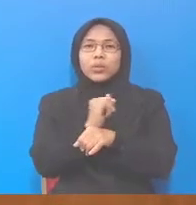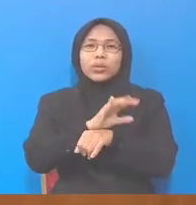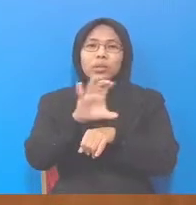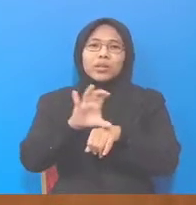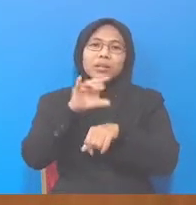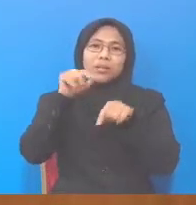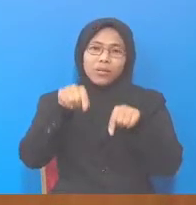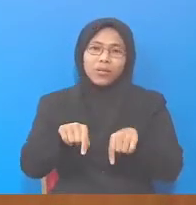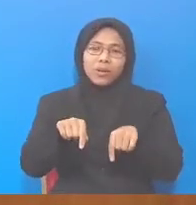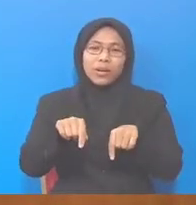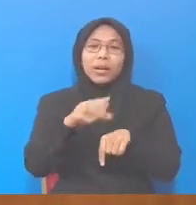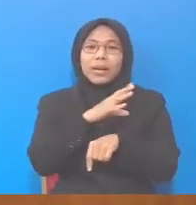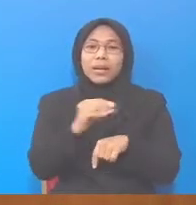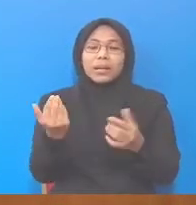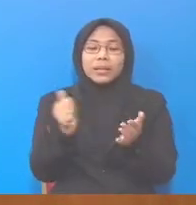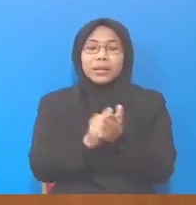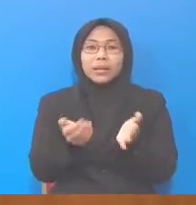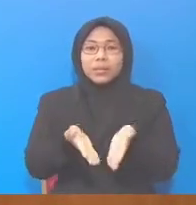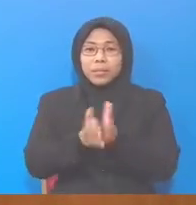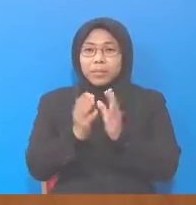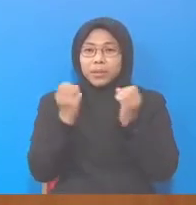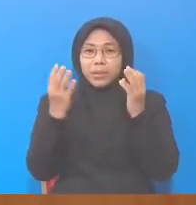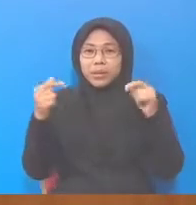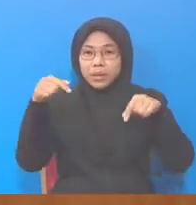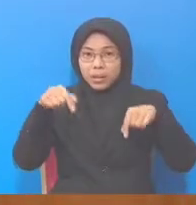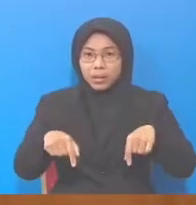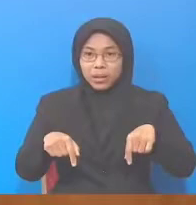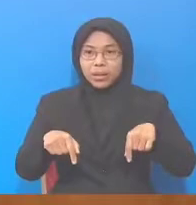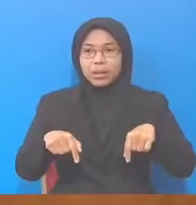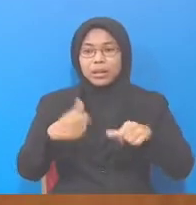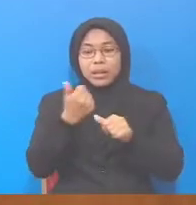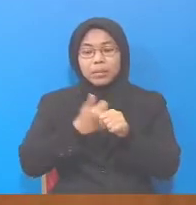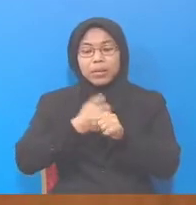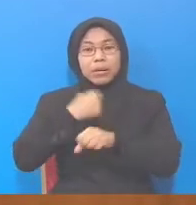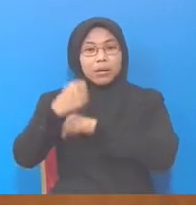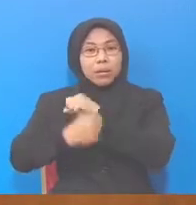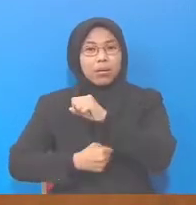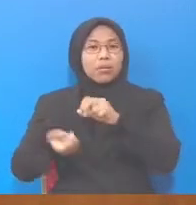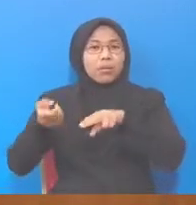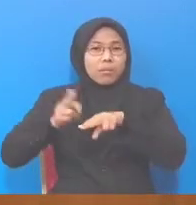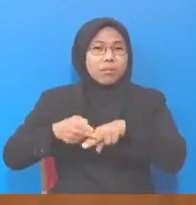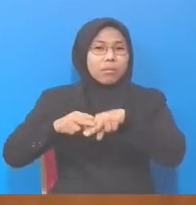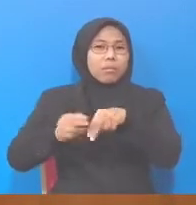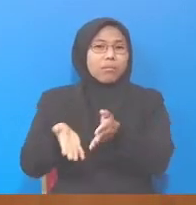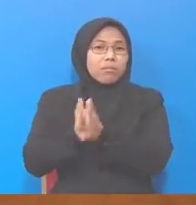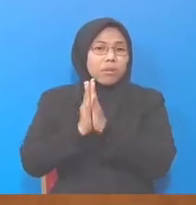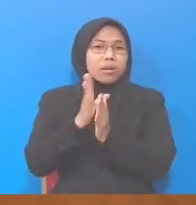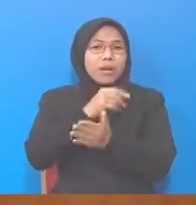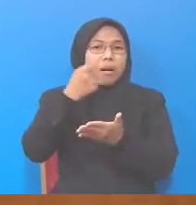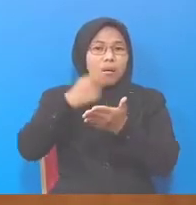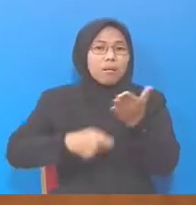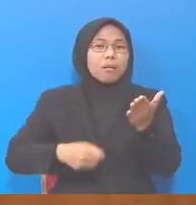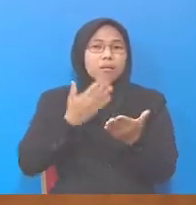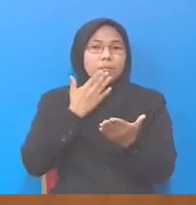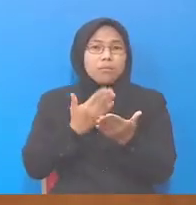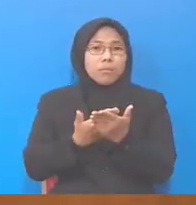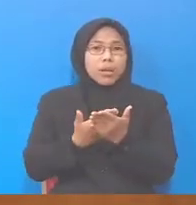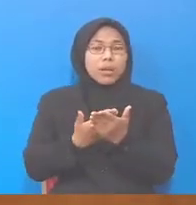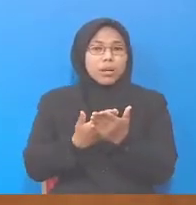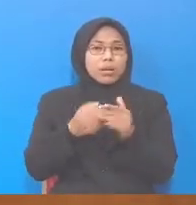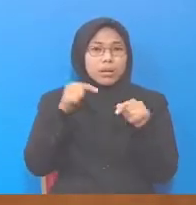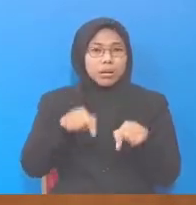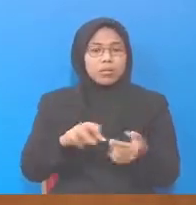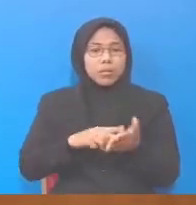industri Koko kita dan dengan permintaan yang begitu tinggi this Hai setiap tahun dan harga yang begitu baik di peringkat